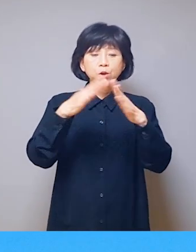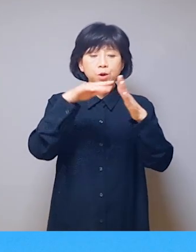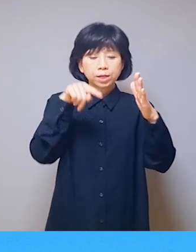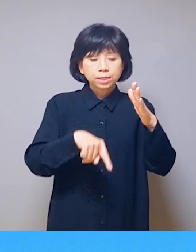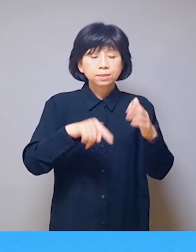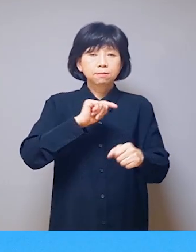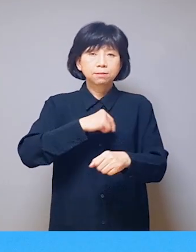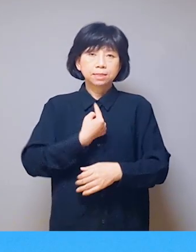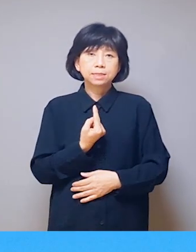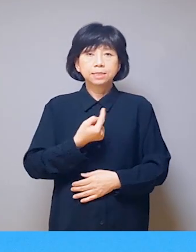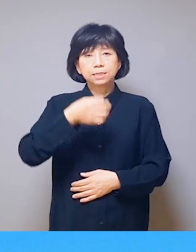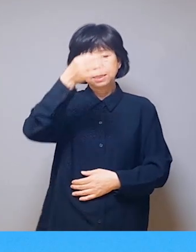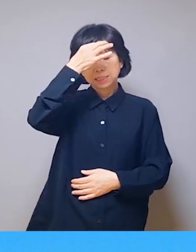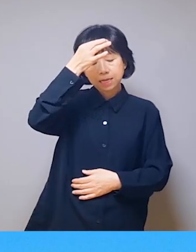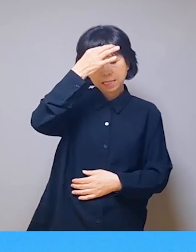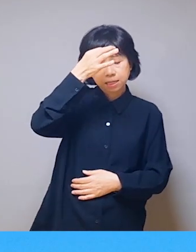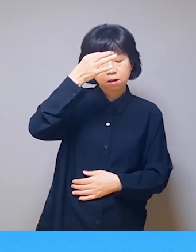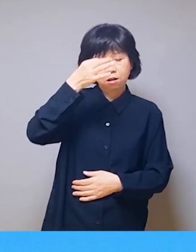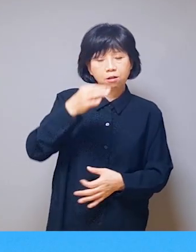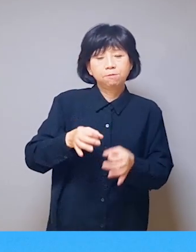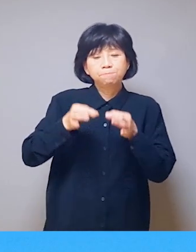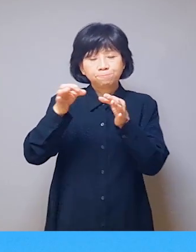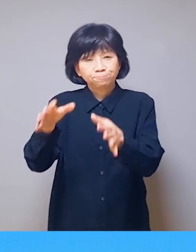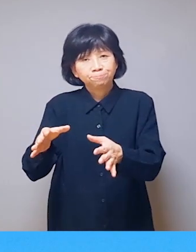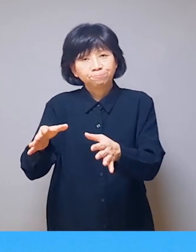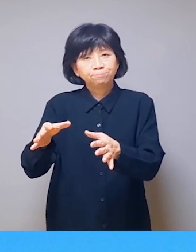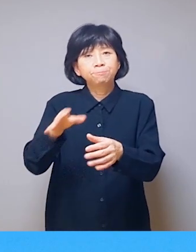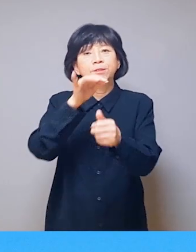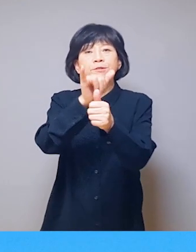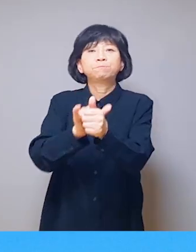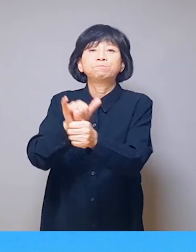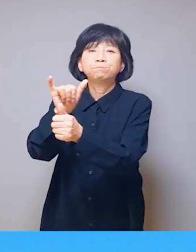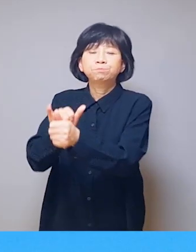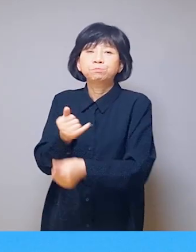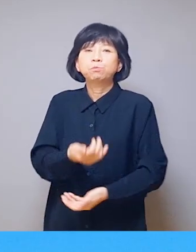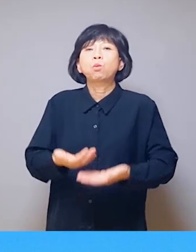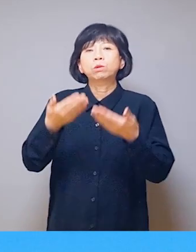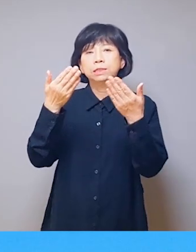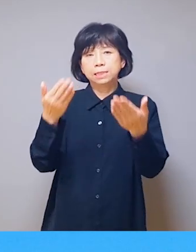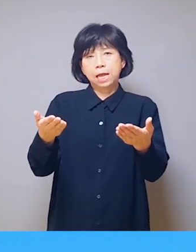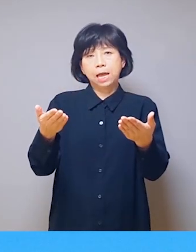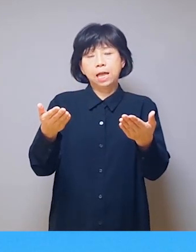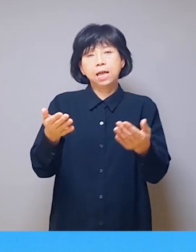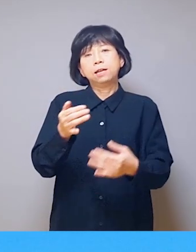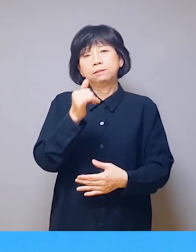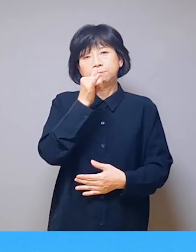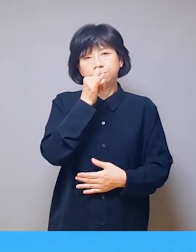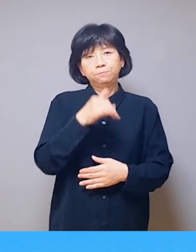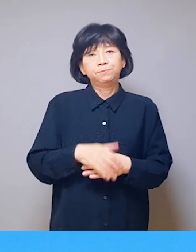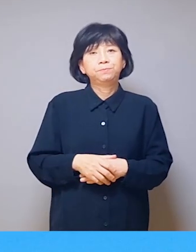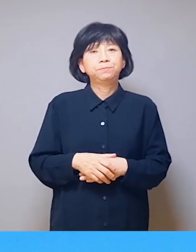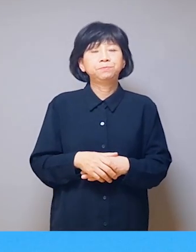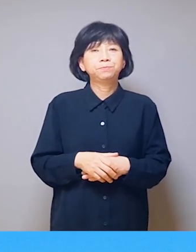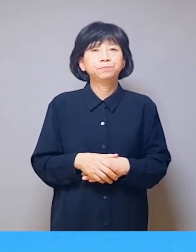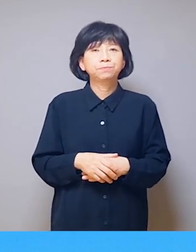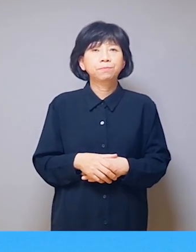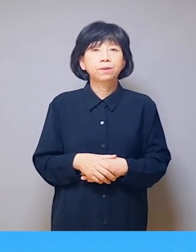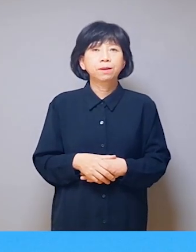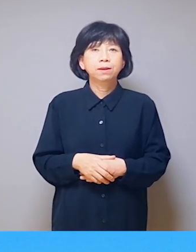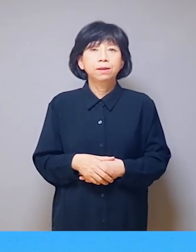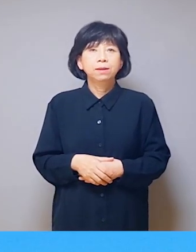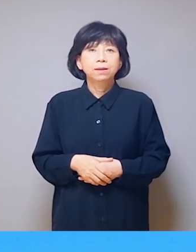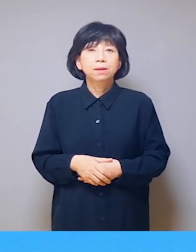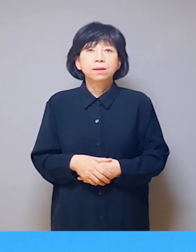재능과 시간을 들여서 섬기는 사명이 당연히 있다는 겁니다. 그런데 이제 이런 말씀을 나누다 보면